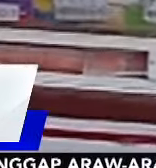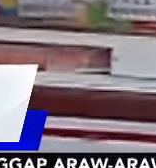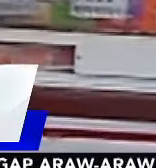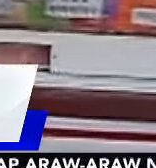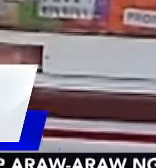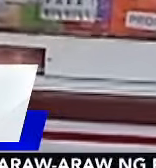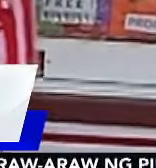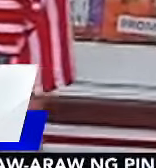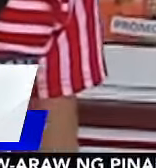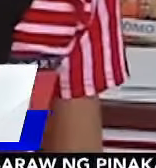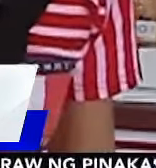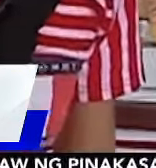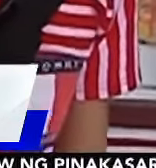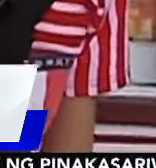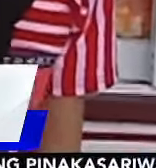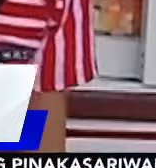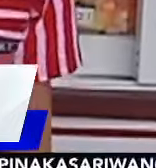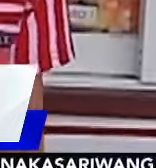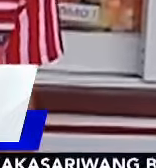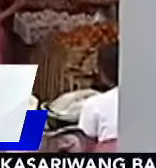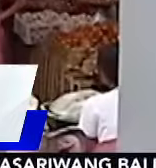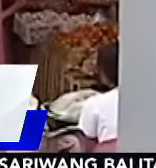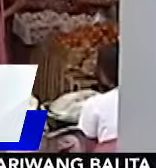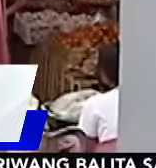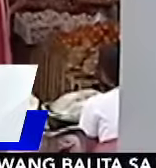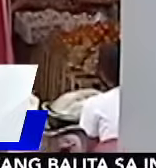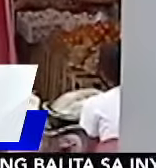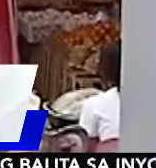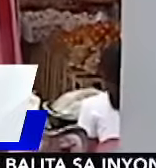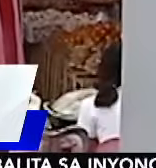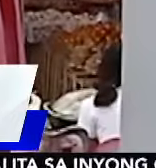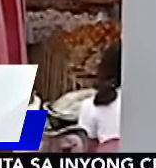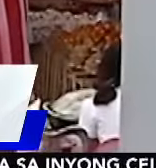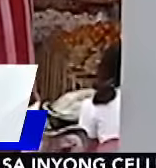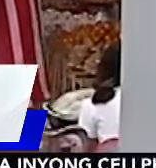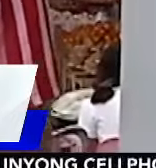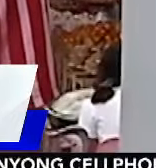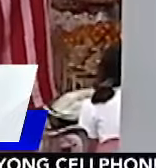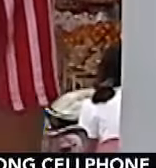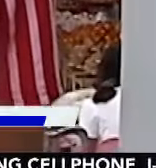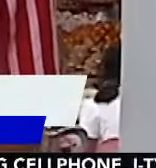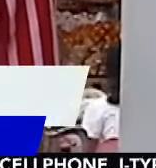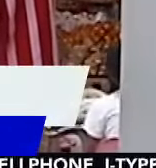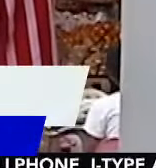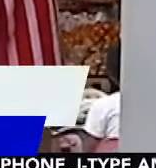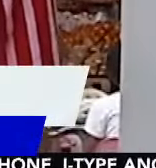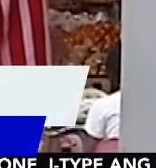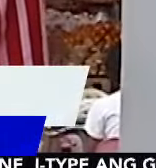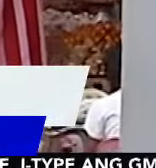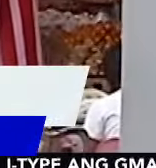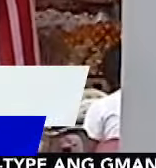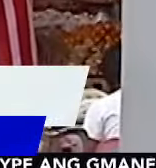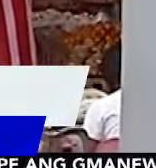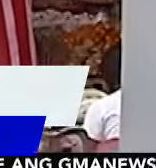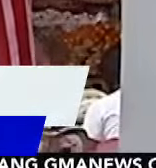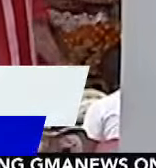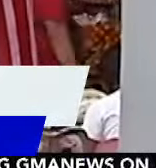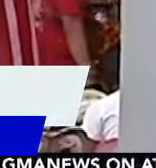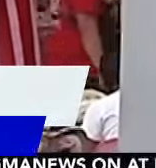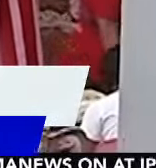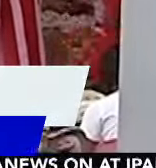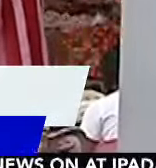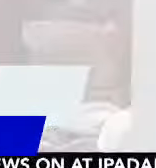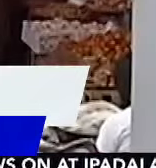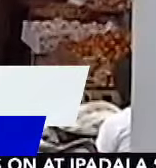gamot sa bahay, lalo't uso ngayon ang mga sakit. Naubusan na kami. May-stock kami sa bahay, naubusan na eh. Kasi pa,